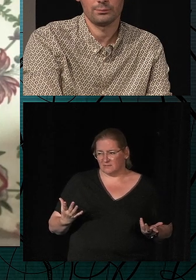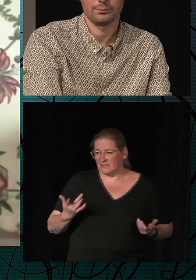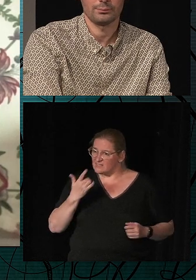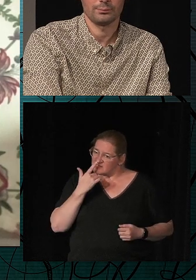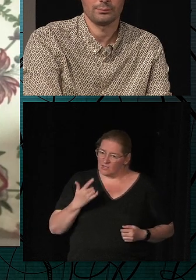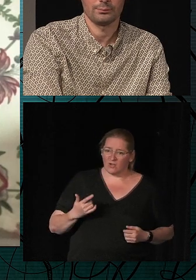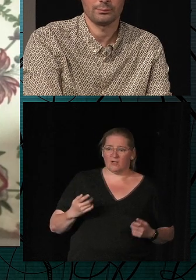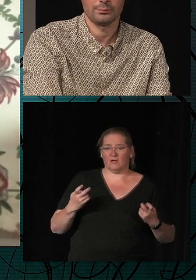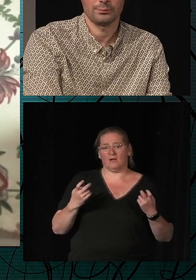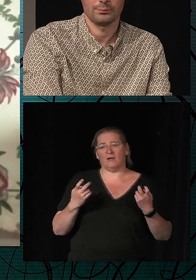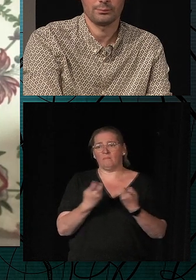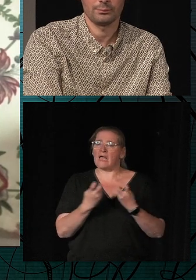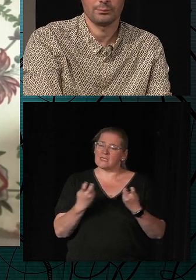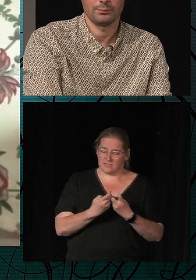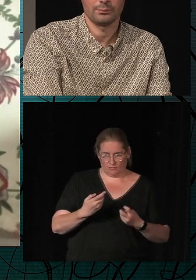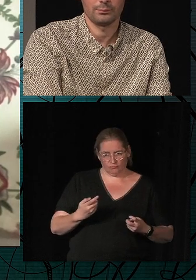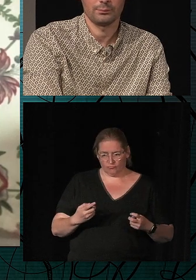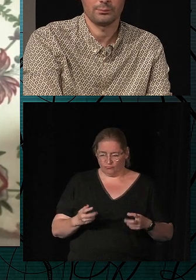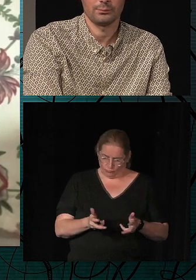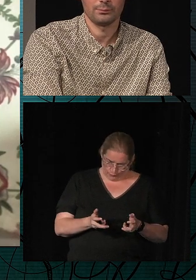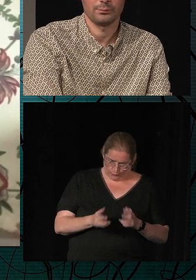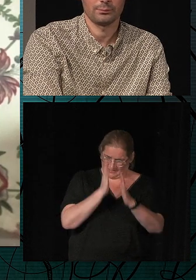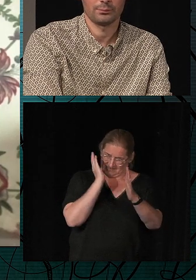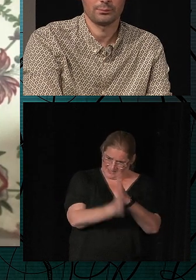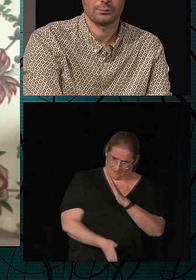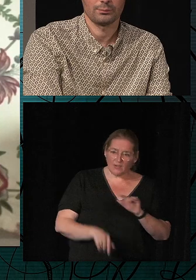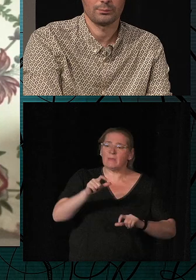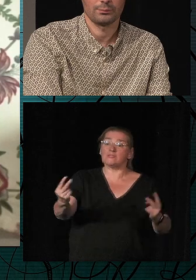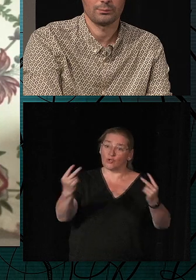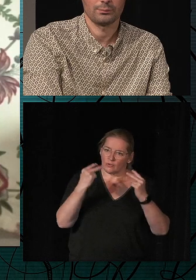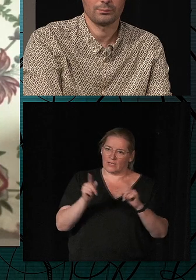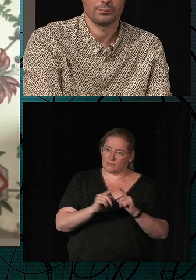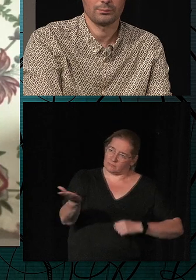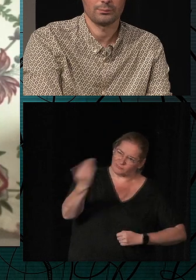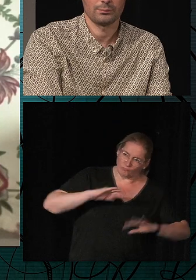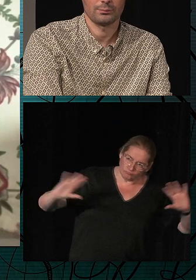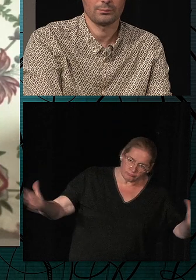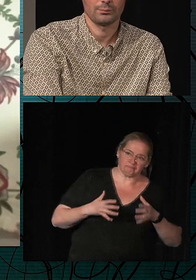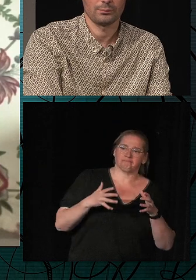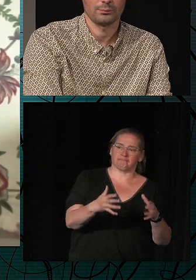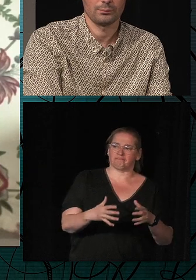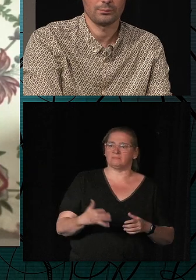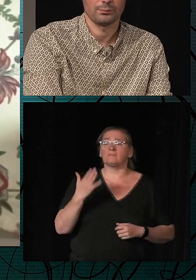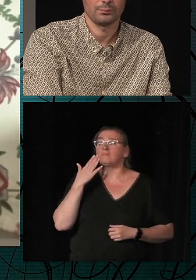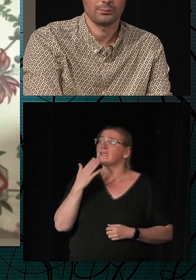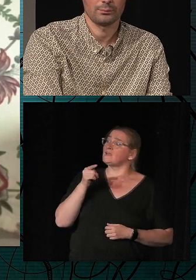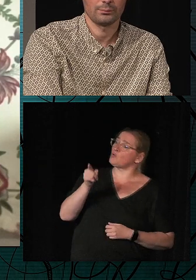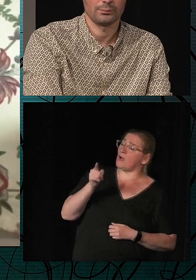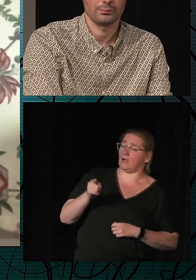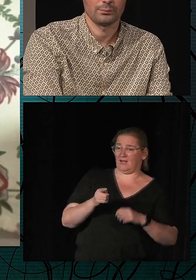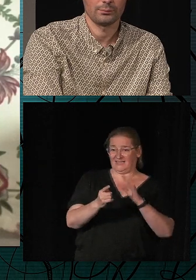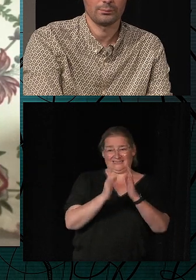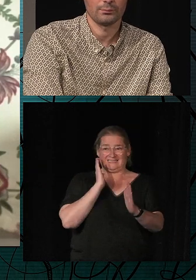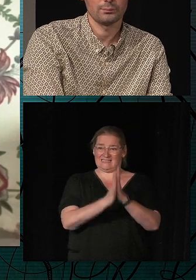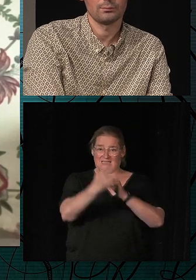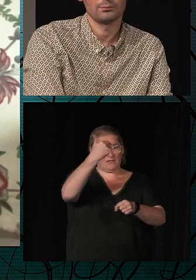on y va ensemble il y a une y a une conivance enfin je pense que je veux dire Doly si si tu si tu streames c'est comme